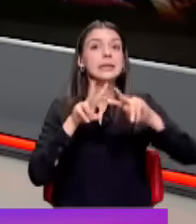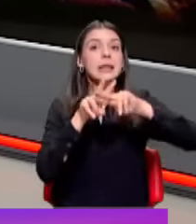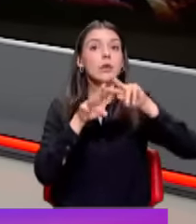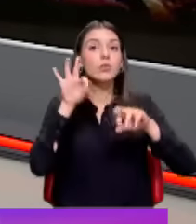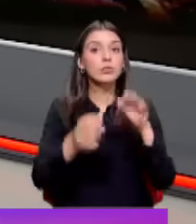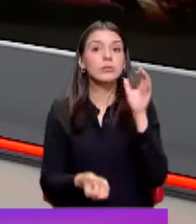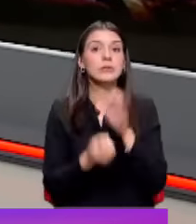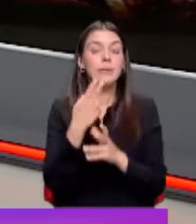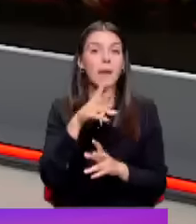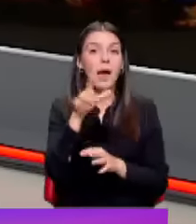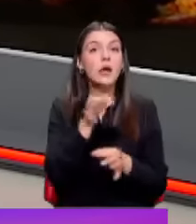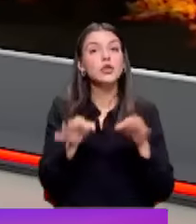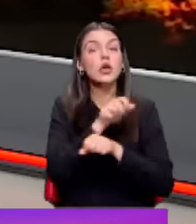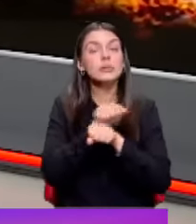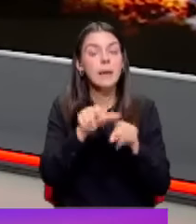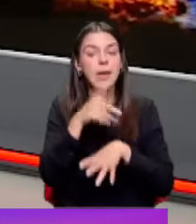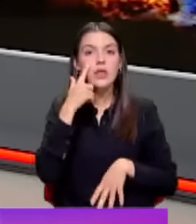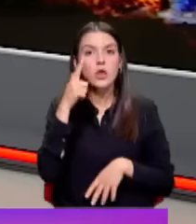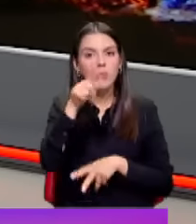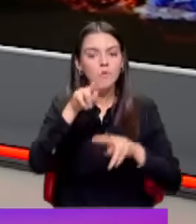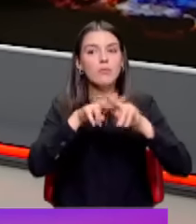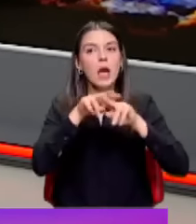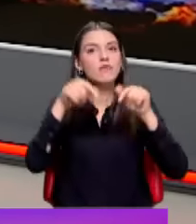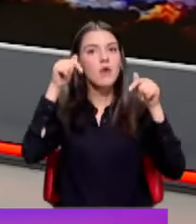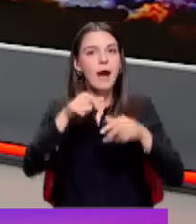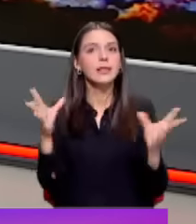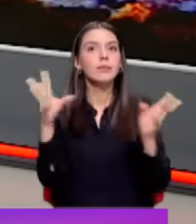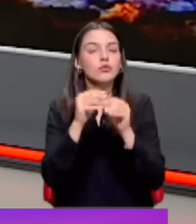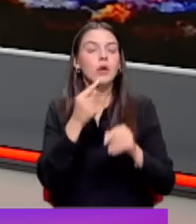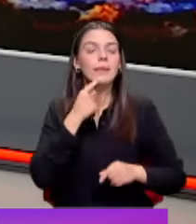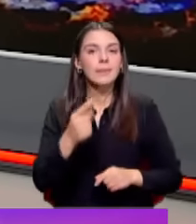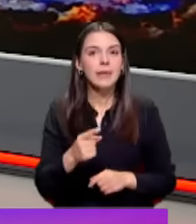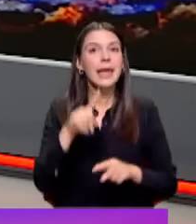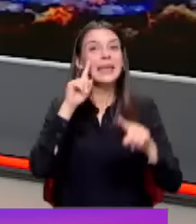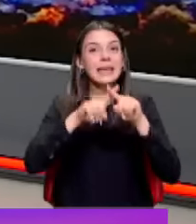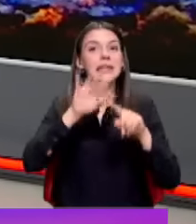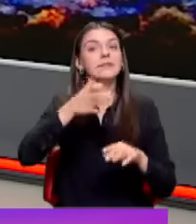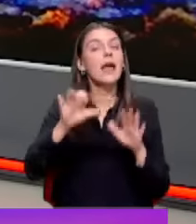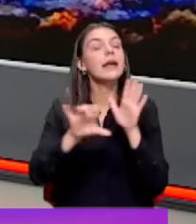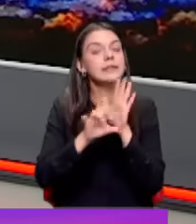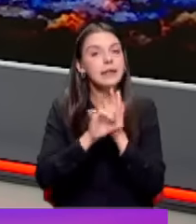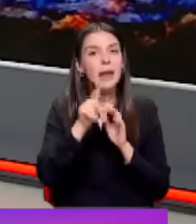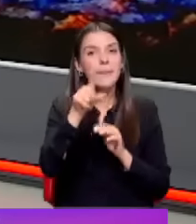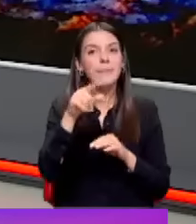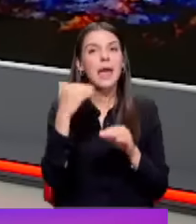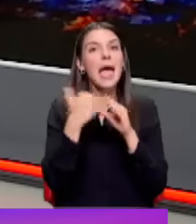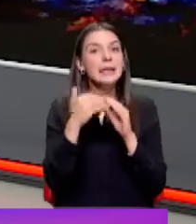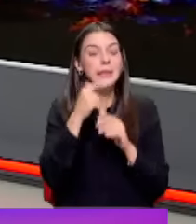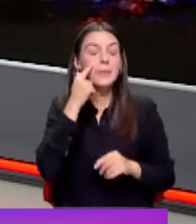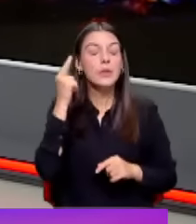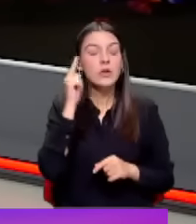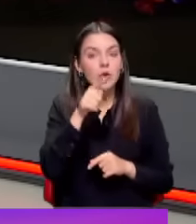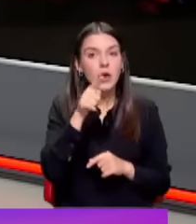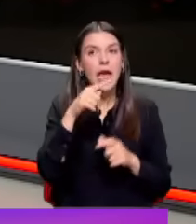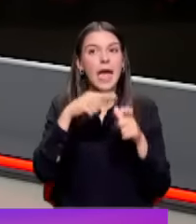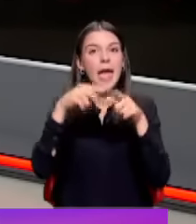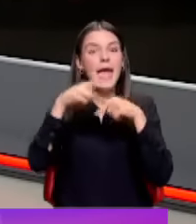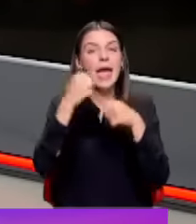attık bugün sosyal medya üzerinden, bu başlık altında toplanalım diye. X ve Instagram hesaplarımız Ezgi Gözeger